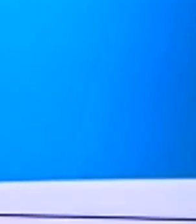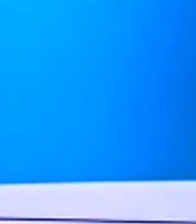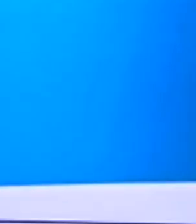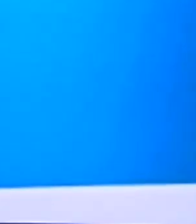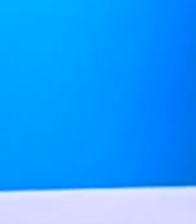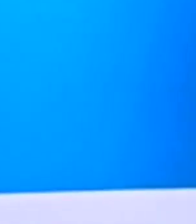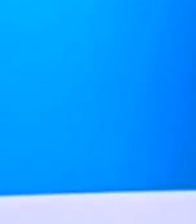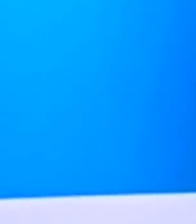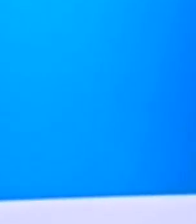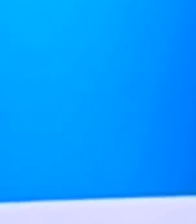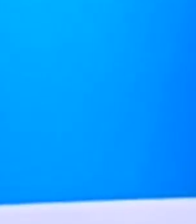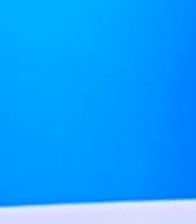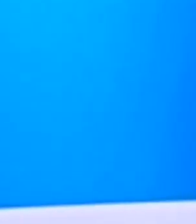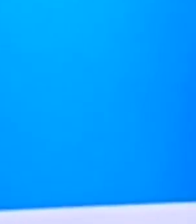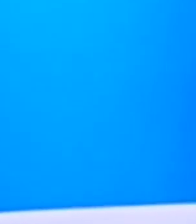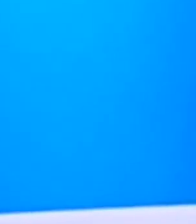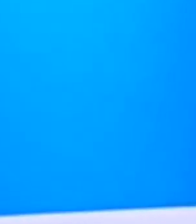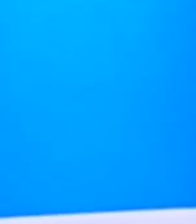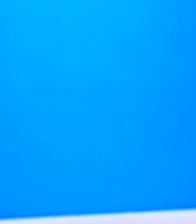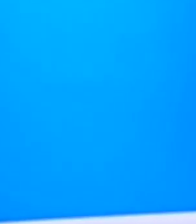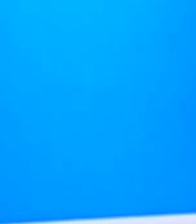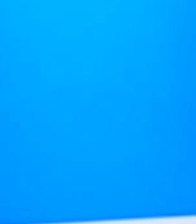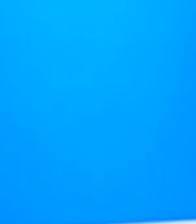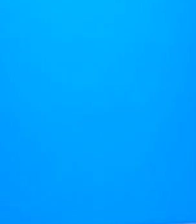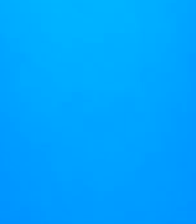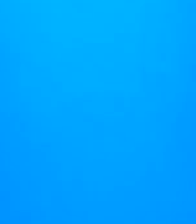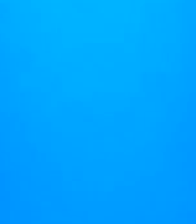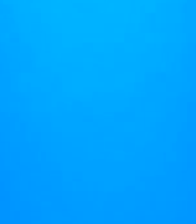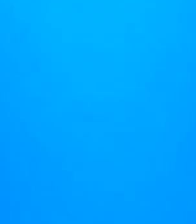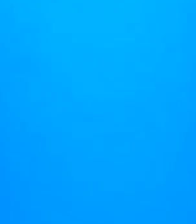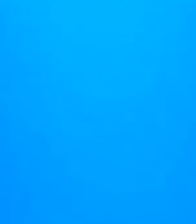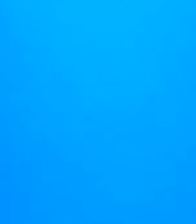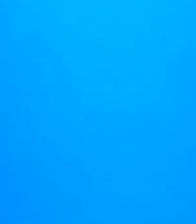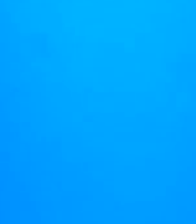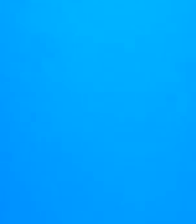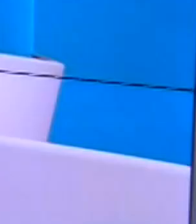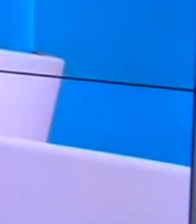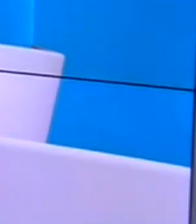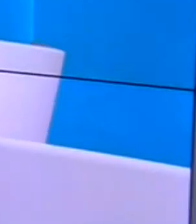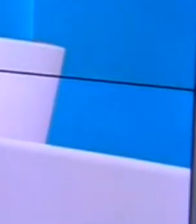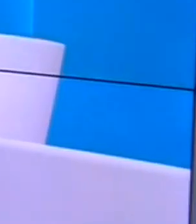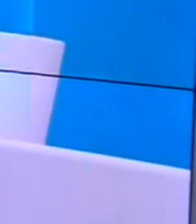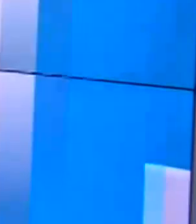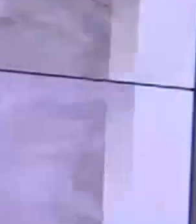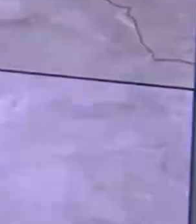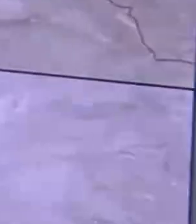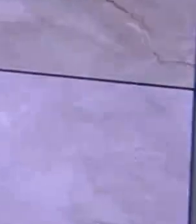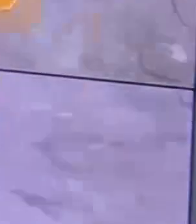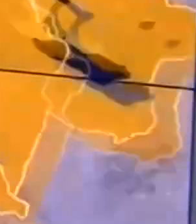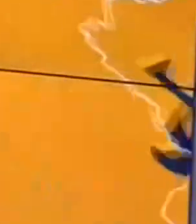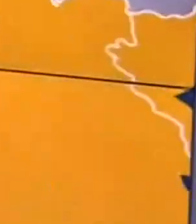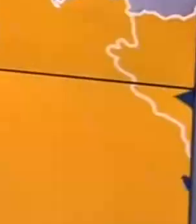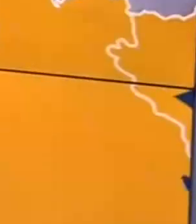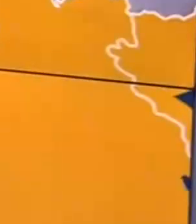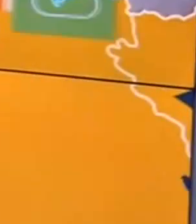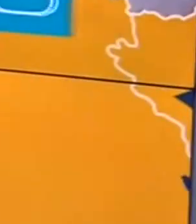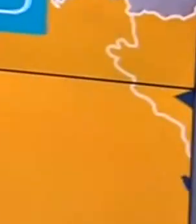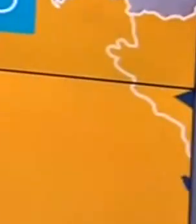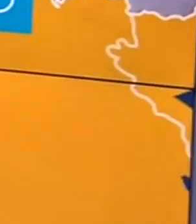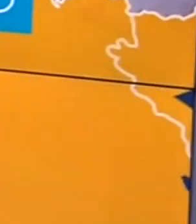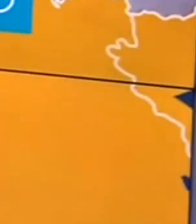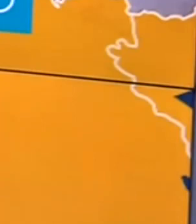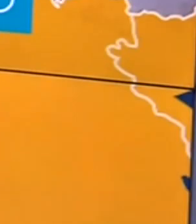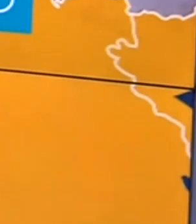Армардақтаған студияда Мөлдір Абдрим 16 мамыр сейсенбіге арнаған ауа райы болжаммен таныс болыңыздар. Солтүстікте күн ала бұлтты, Петропавл,